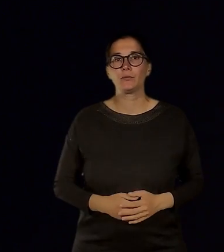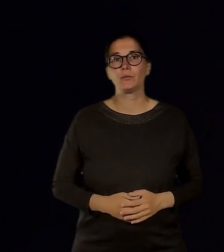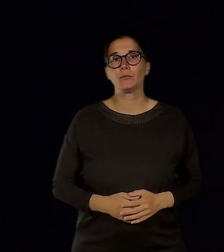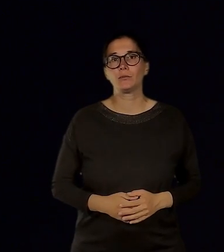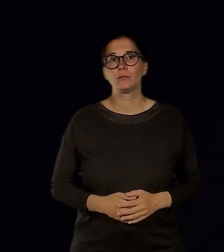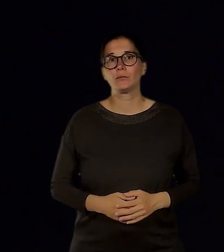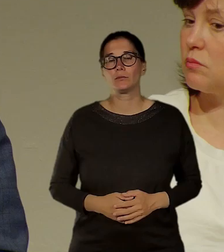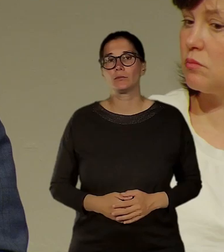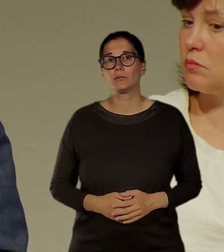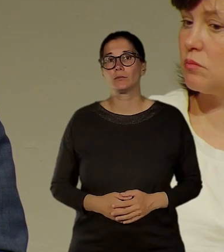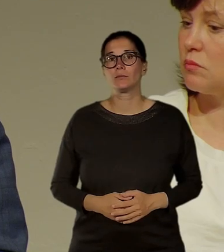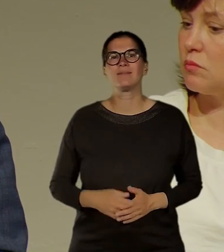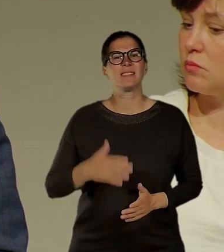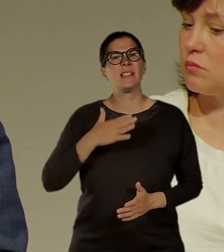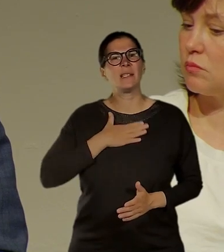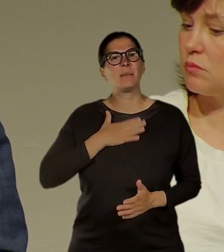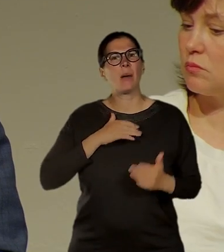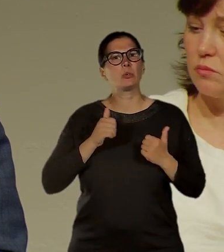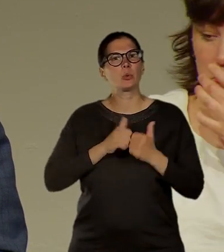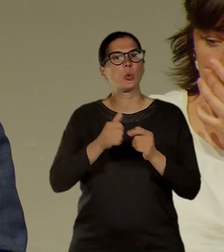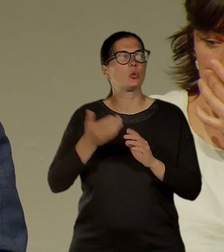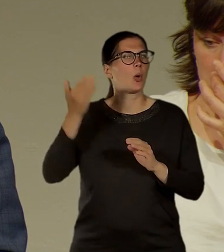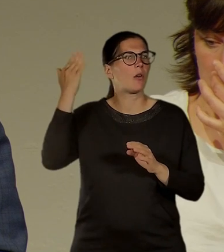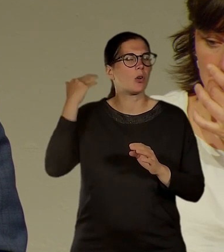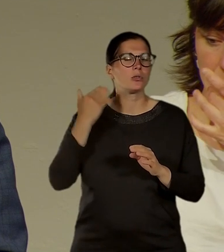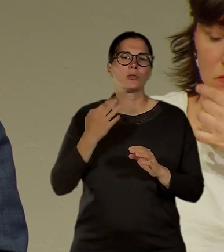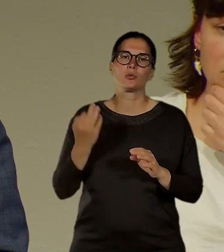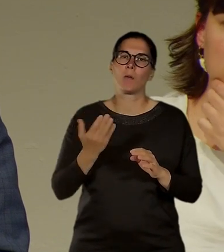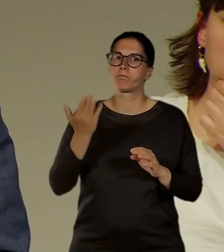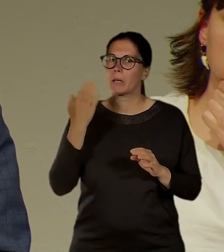preferoval po těch zkušenostech z minula, kdy se dělali